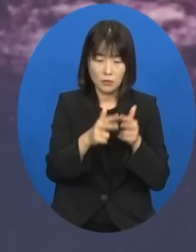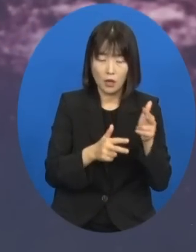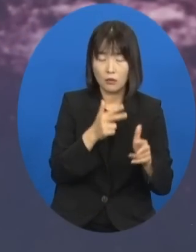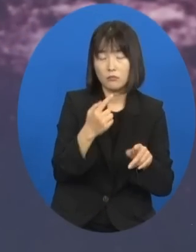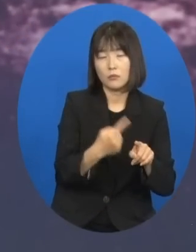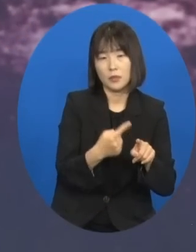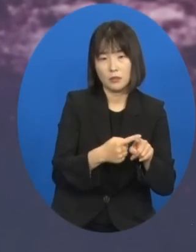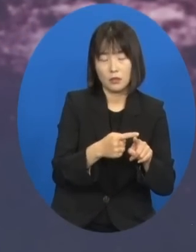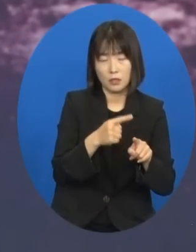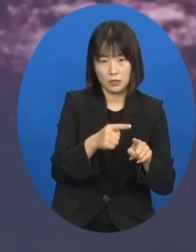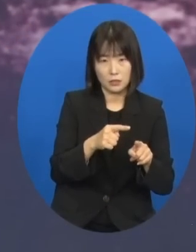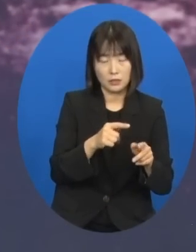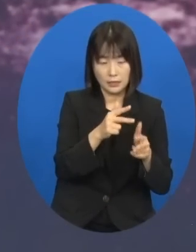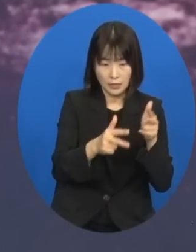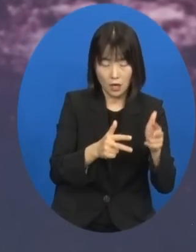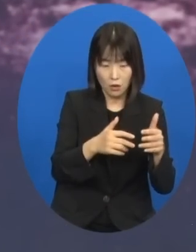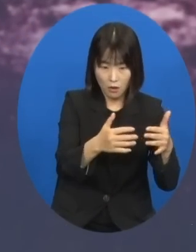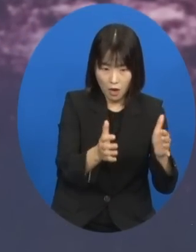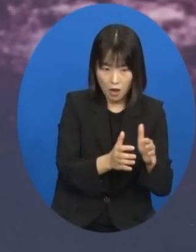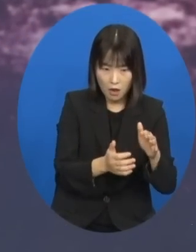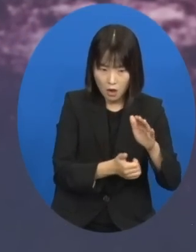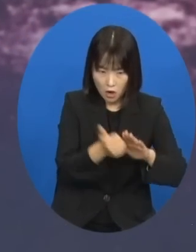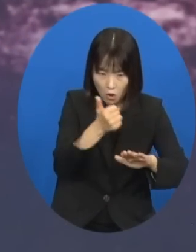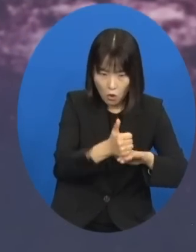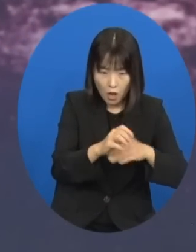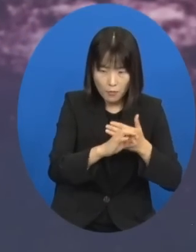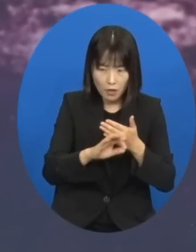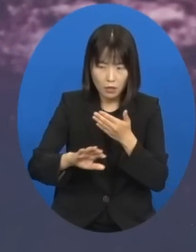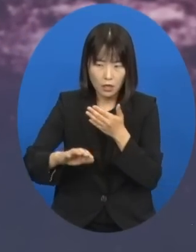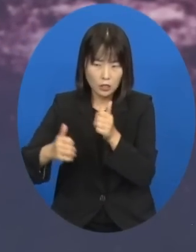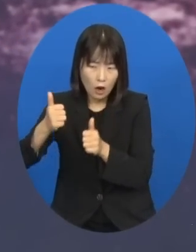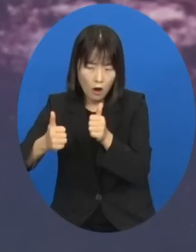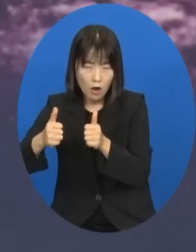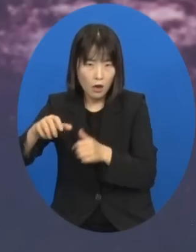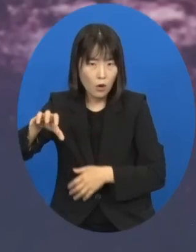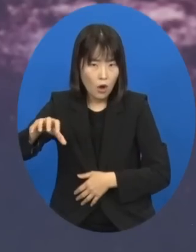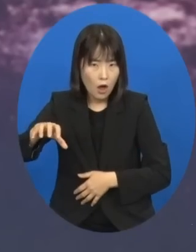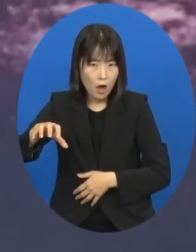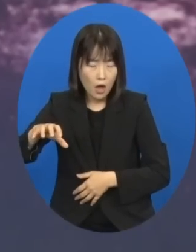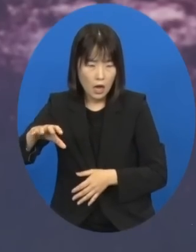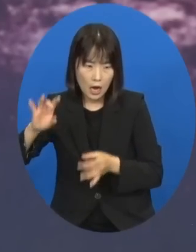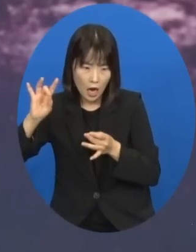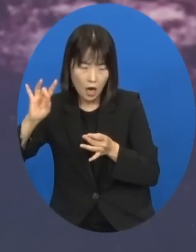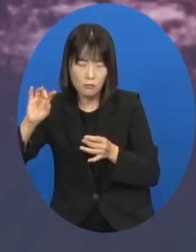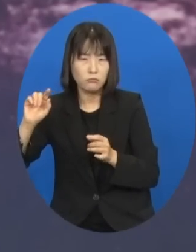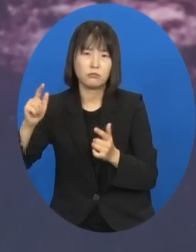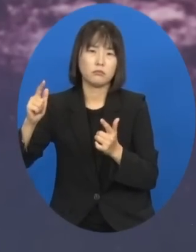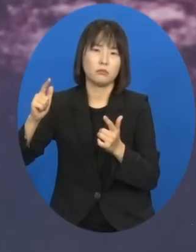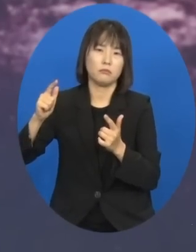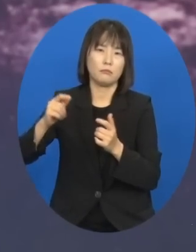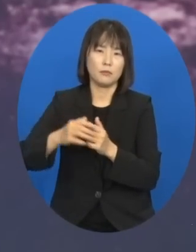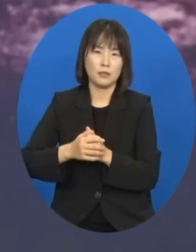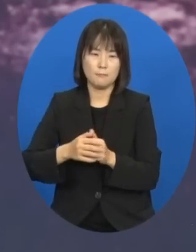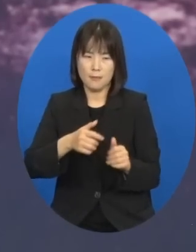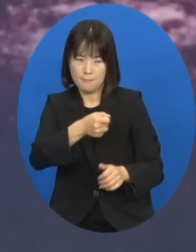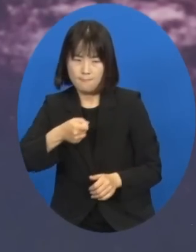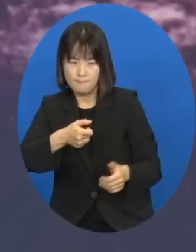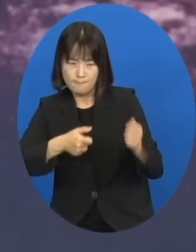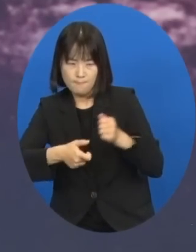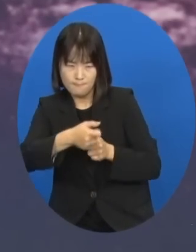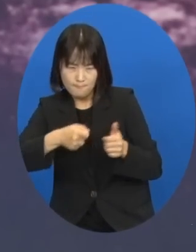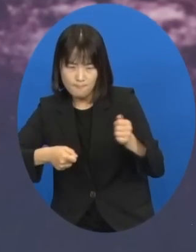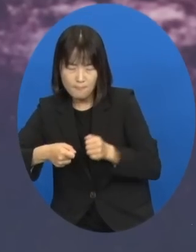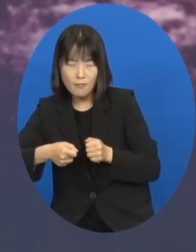성공해 보시기 바랍니다. 경쟁업체가 가만히 있겠습니까? 어떻게 해서 꼬투리 잡아가지고 신고해가지고 무너뜨리려고 하면 할